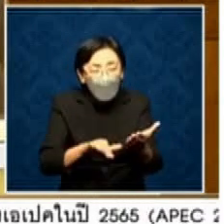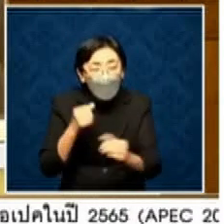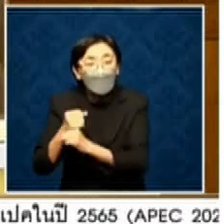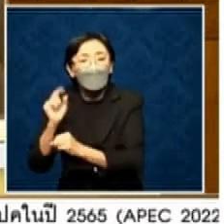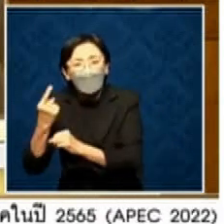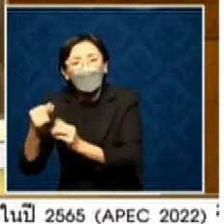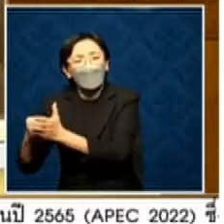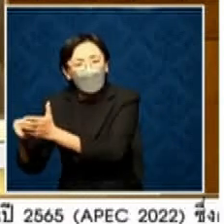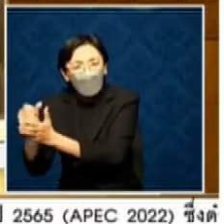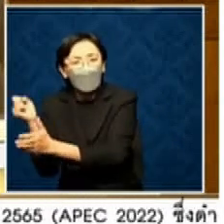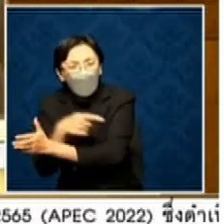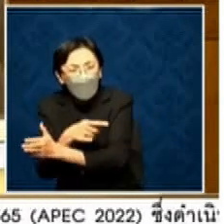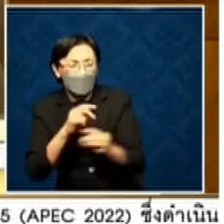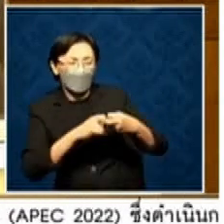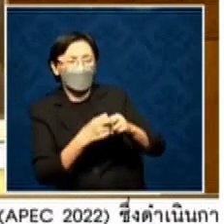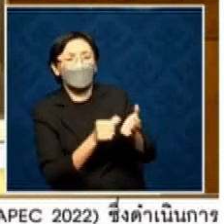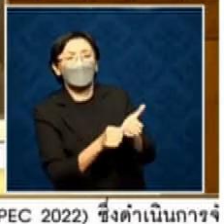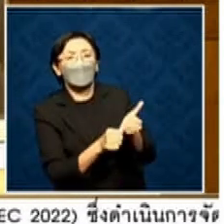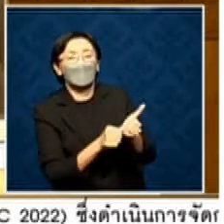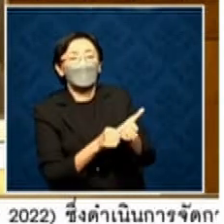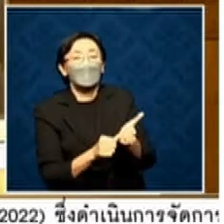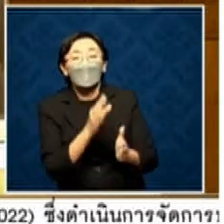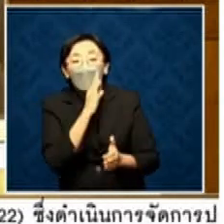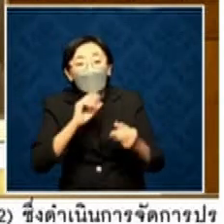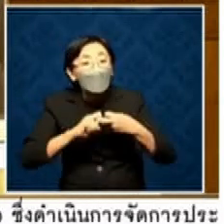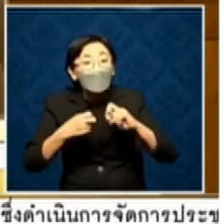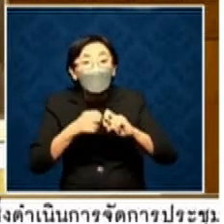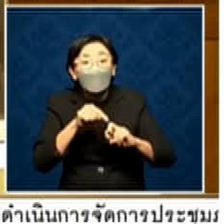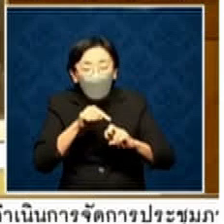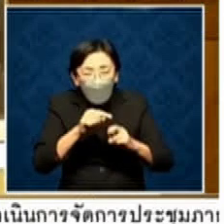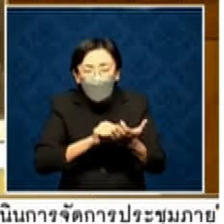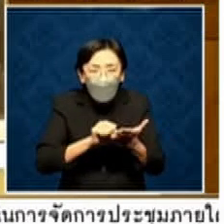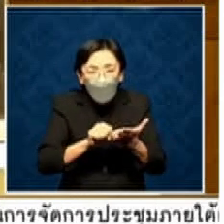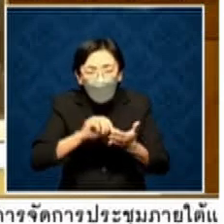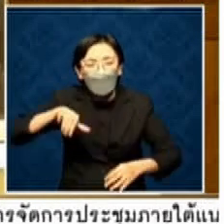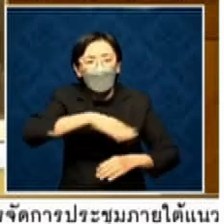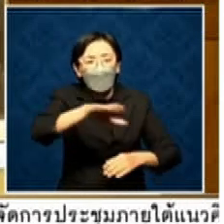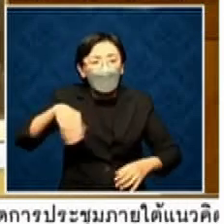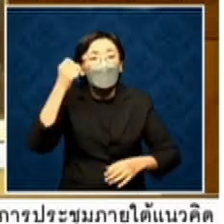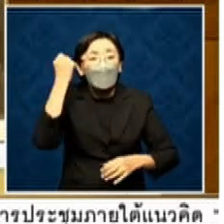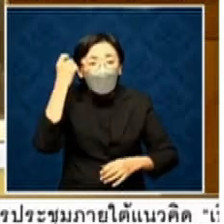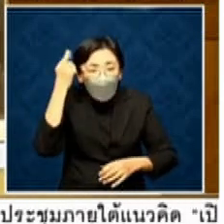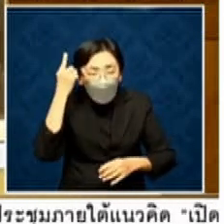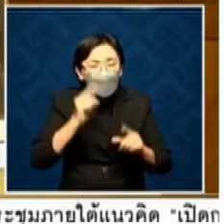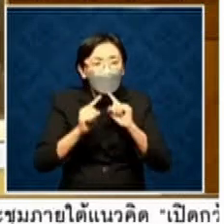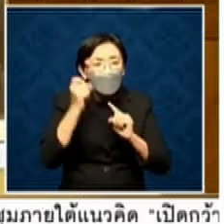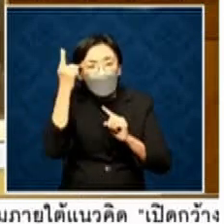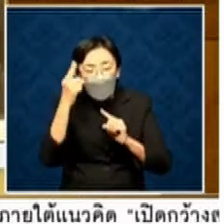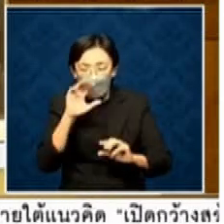ครับตราบใดที่คุณยังเป็นนายกอยู่ไม่ได้บ้านเมืองไปไม่รอดไม่มีทางออกแน่นอนเพราะคุณคือทางตันคุณคือวิกฤตของประเทศชา